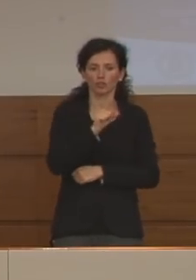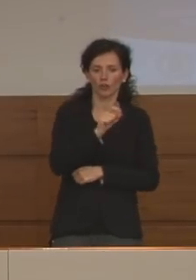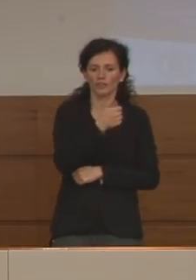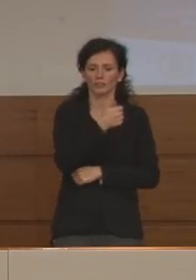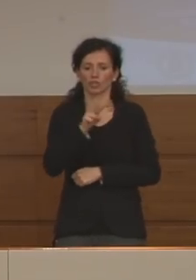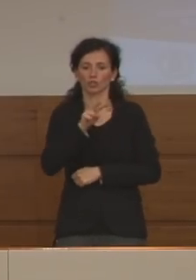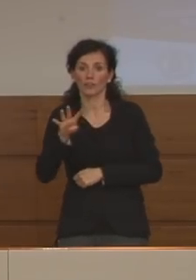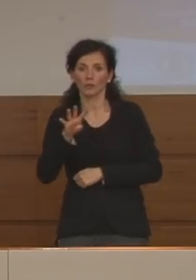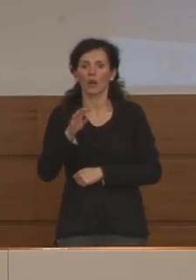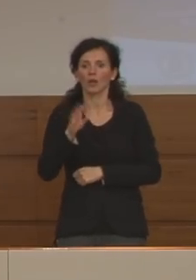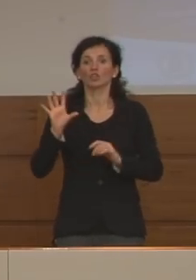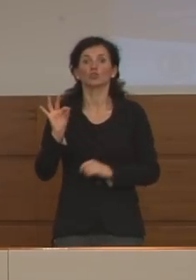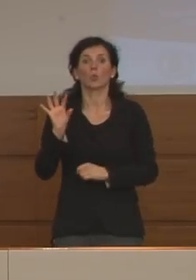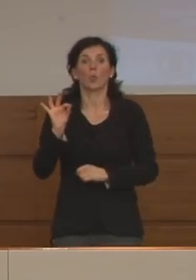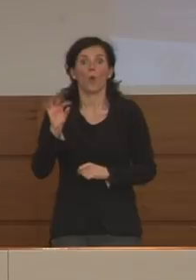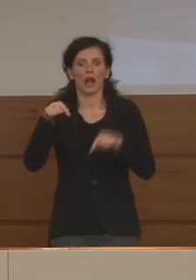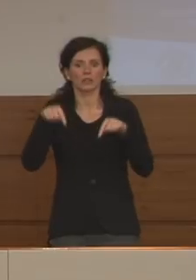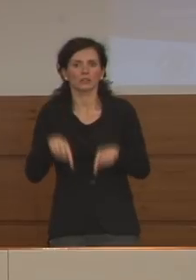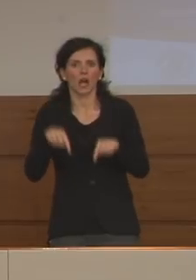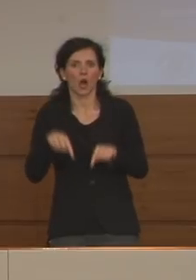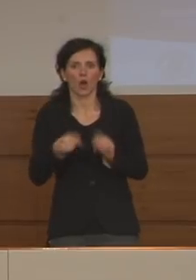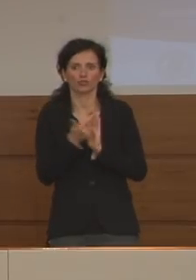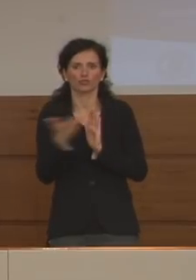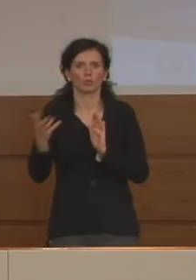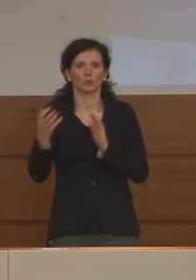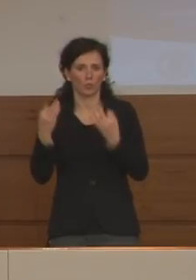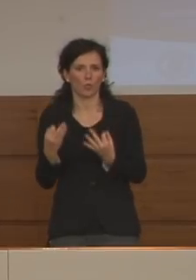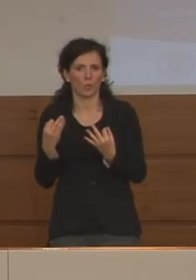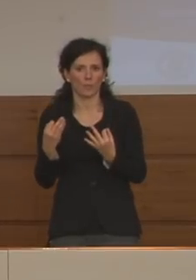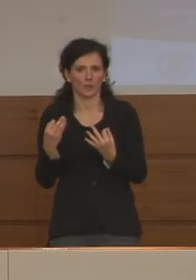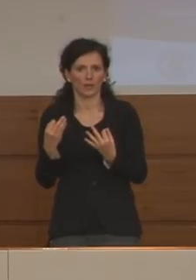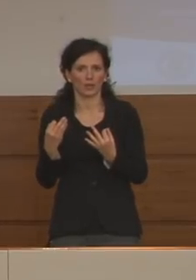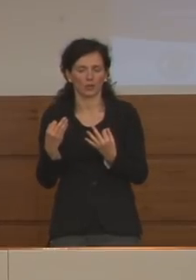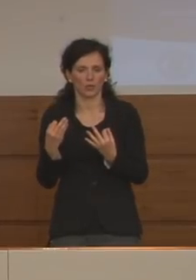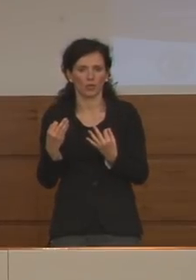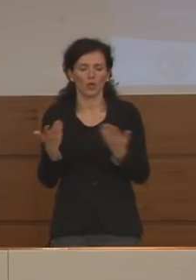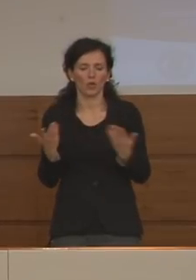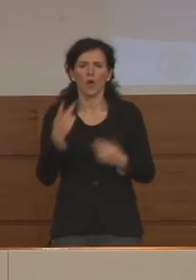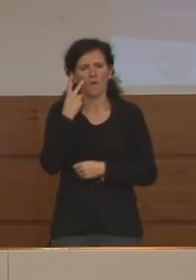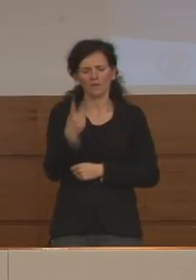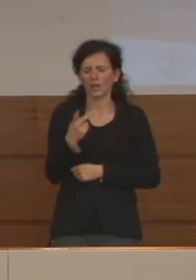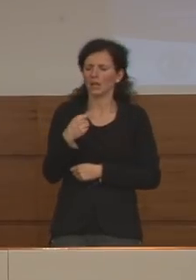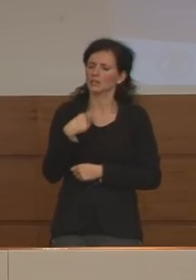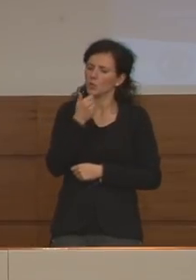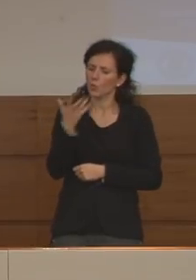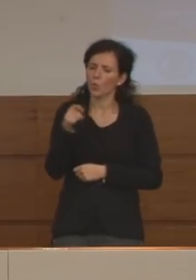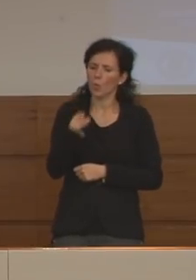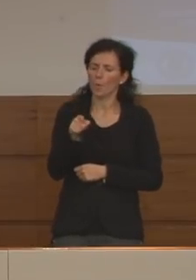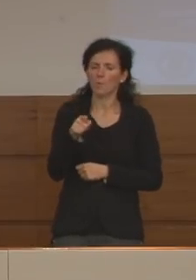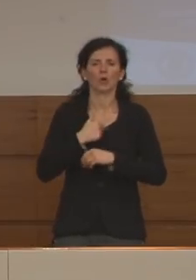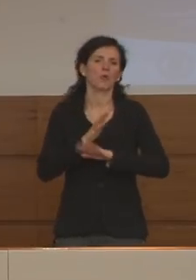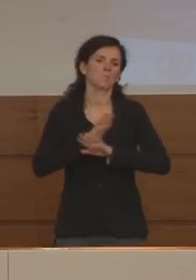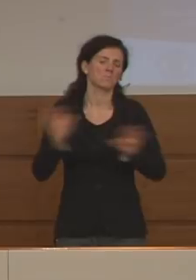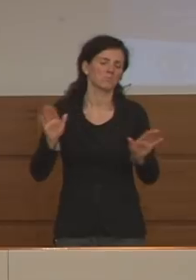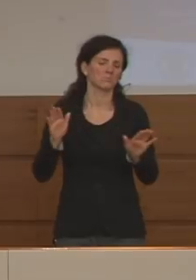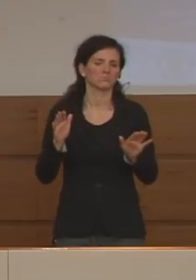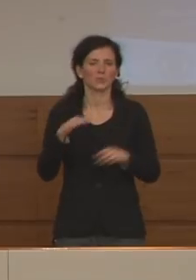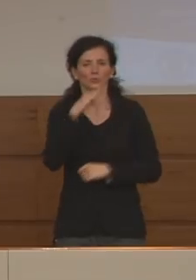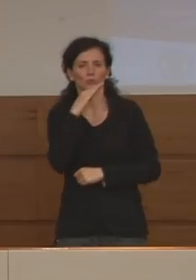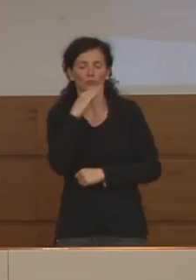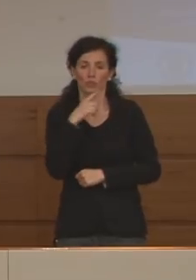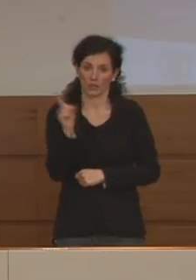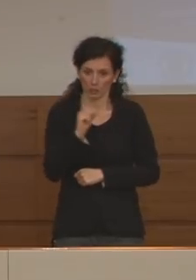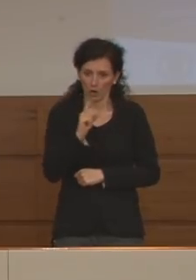450 oggi non dobbiamo fermarci un numero chiaramente però credo che siano numeri che ci debbono